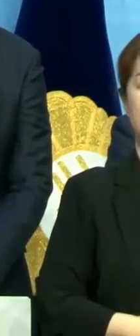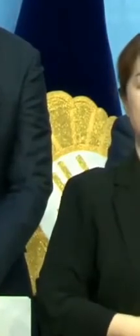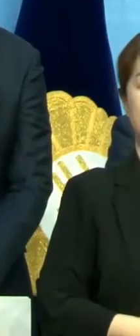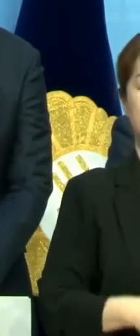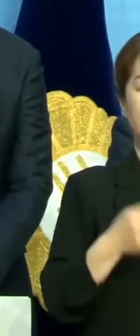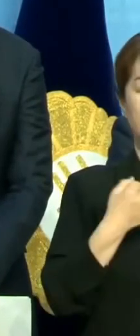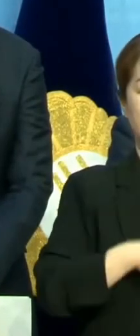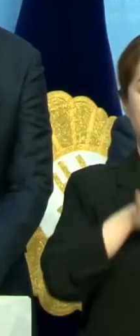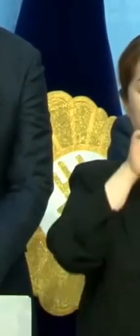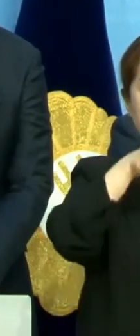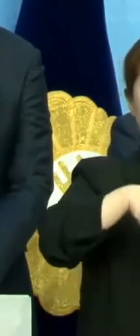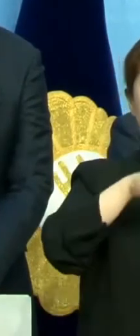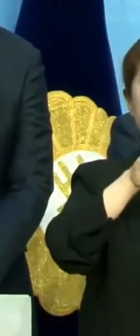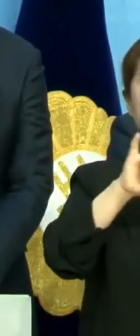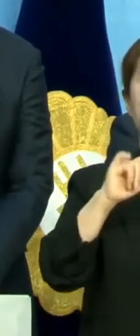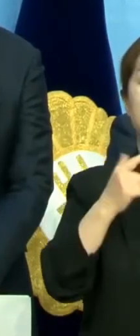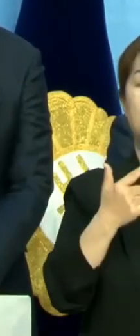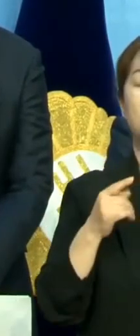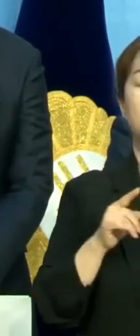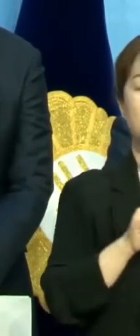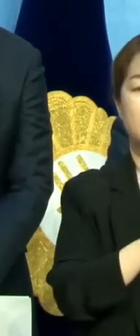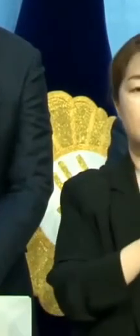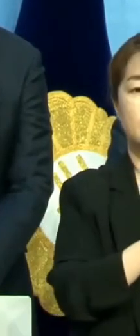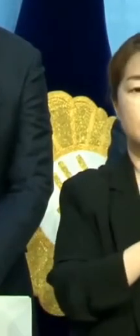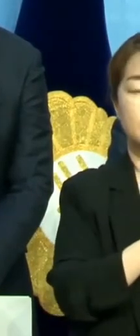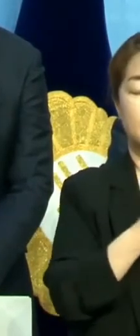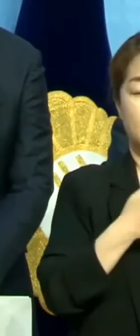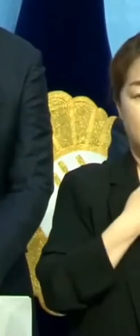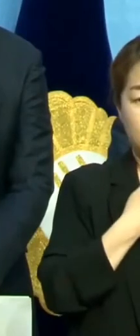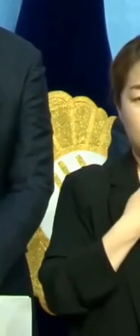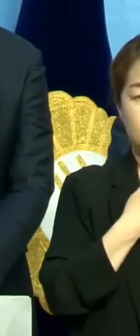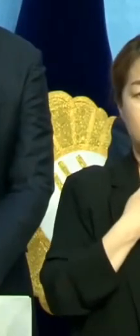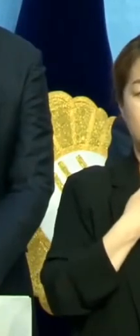제 딸 유민이는 저한테